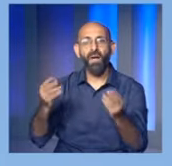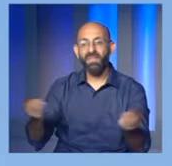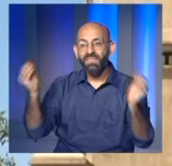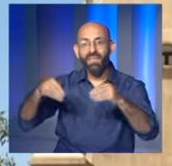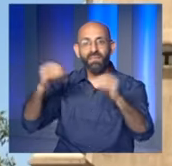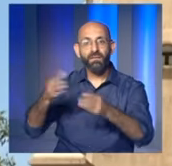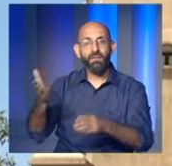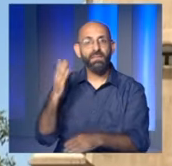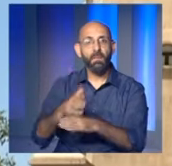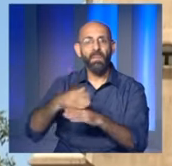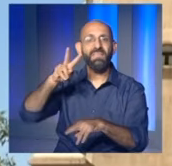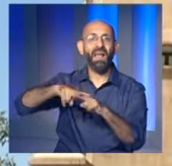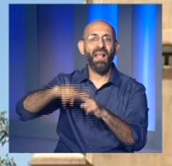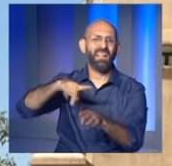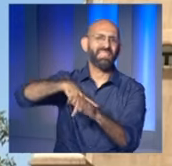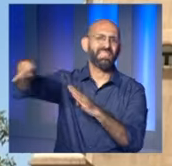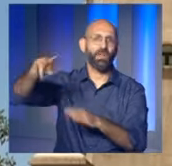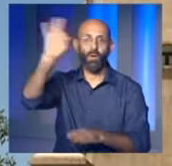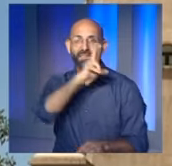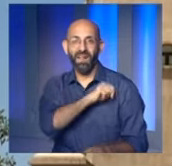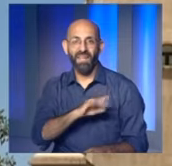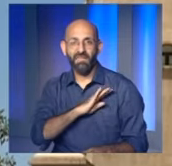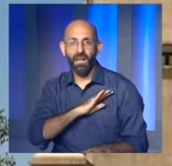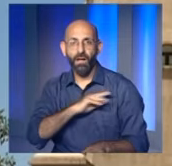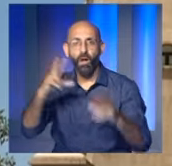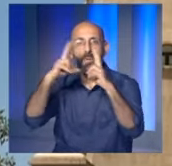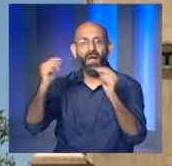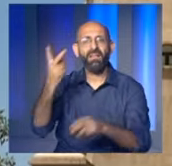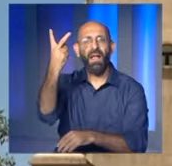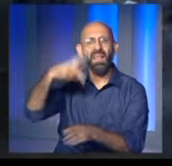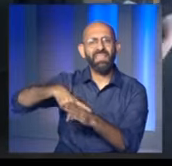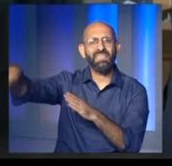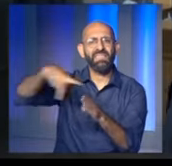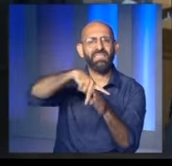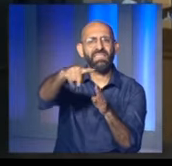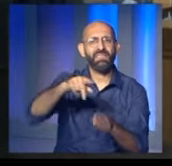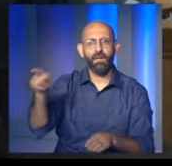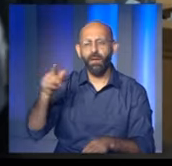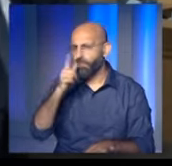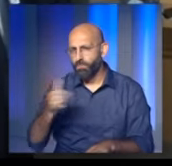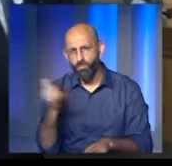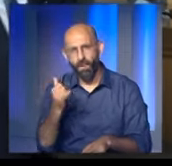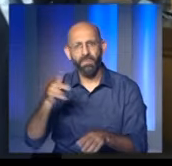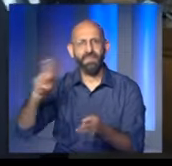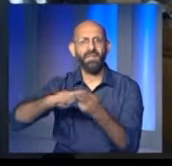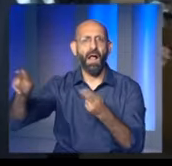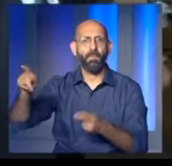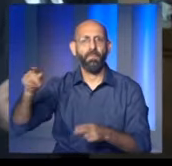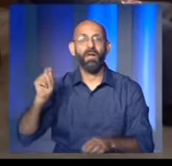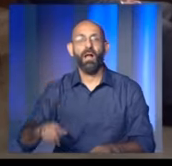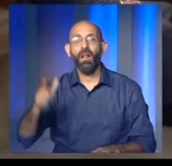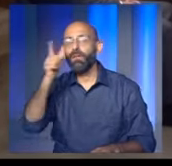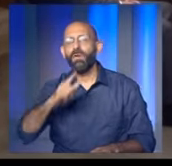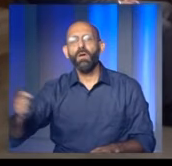المرحلة الدقيقة التي يمر بها لبنان في ظل العدوان الإسرائيلي على غزة ولبنان. كما كان تحرك باتجاه معراب، حيث التقى رئيس